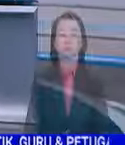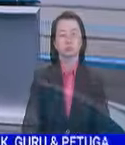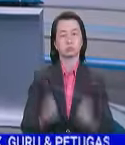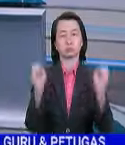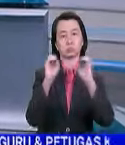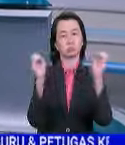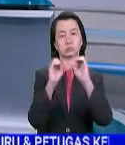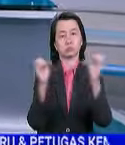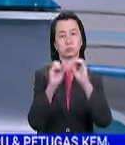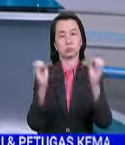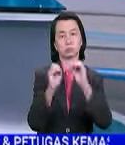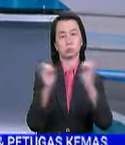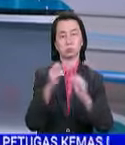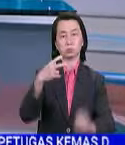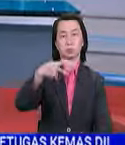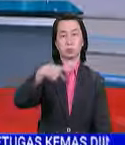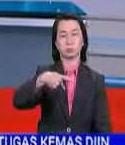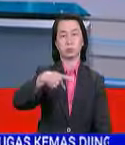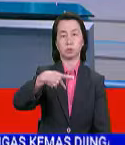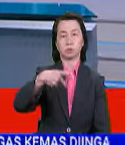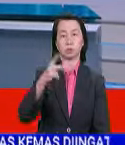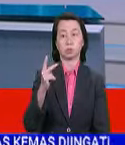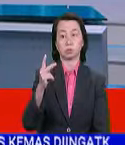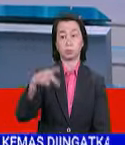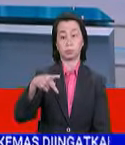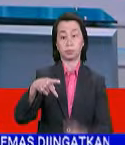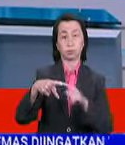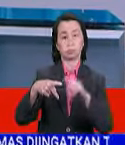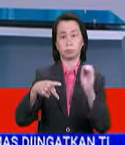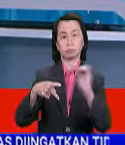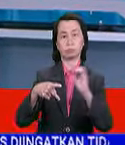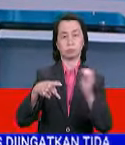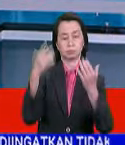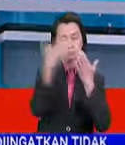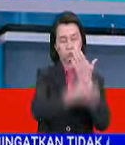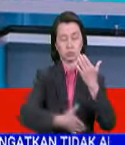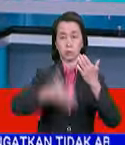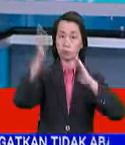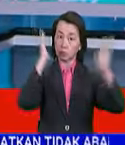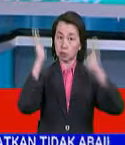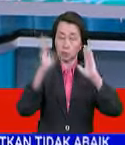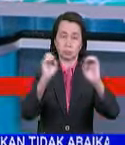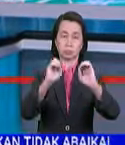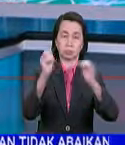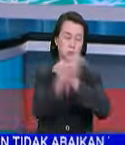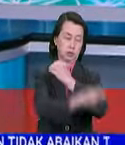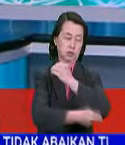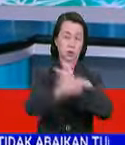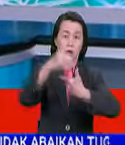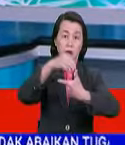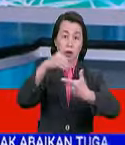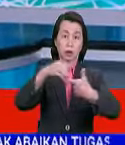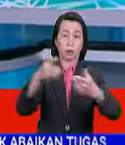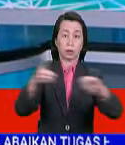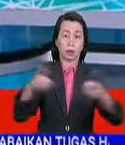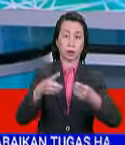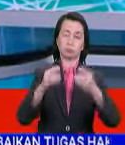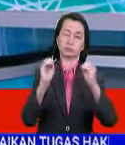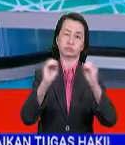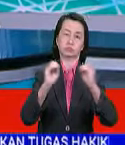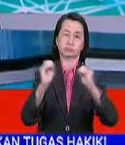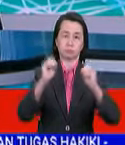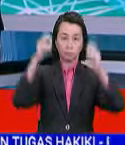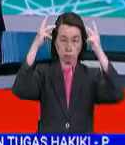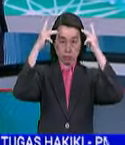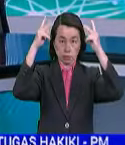tidakkan ada lagi pelaksanaan perintah kawalan pergerakan PKP di seluruh negara, negeri mahupun daerah. Perdana Menteri Datuk